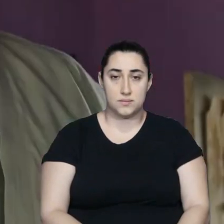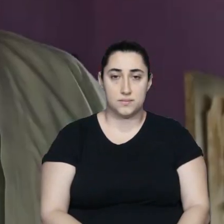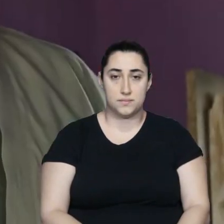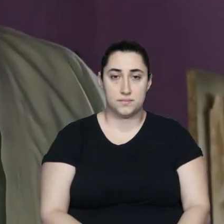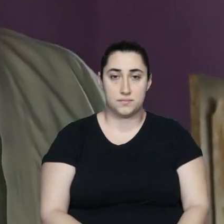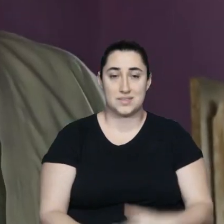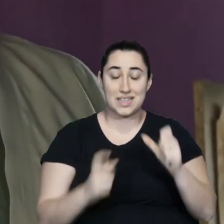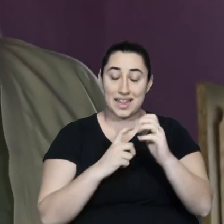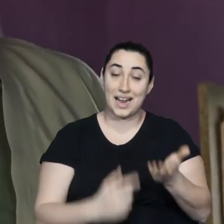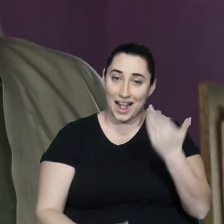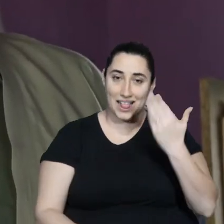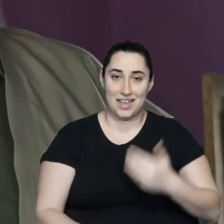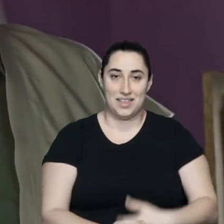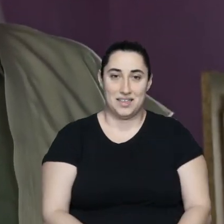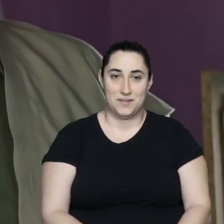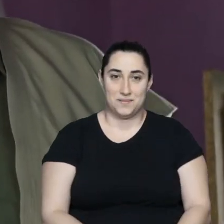Şşş! Santral kalk.